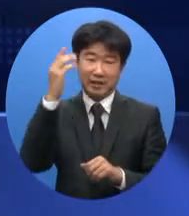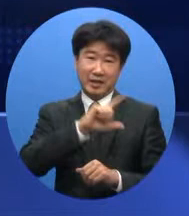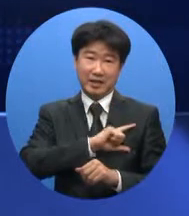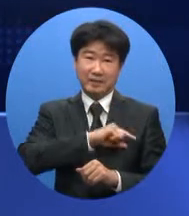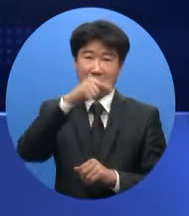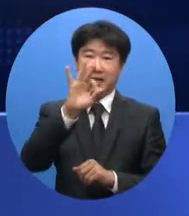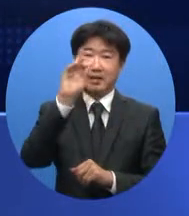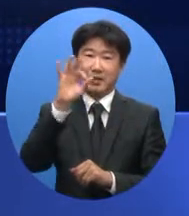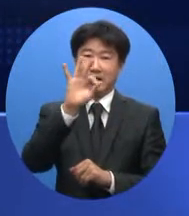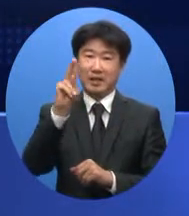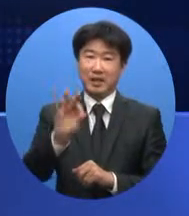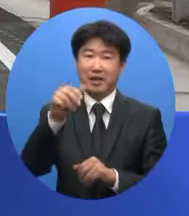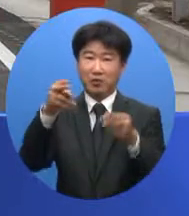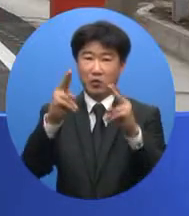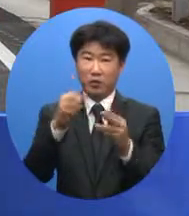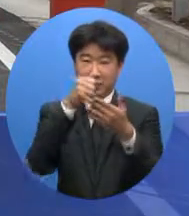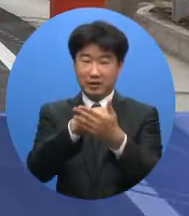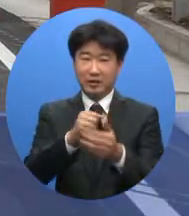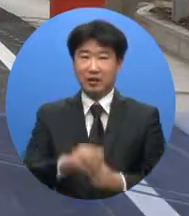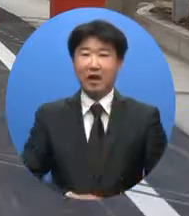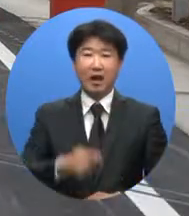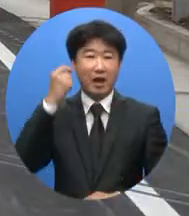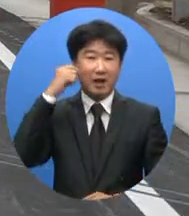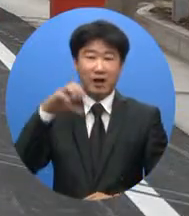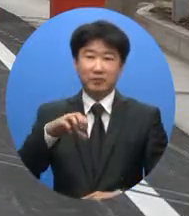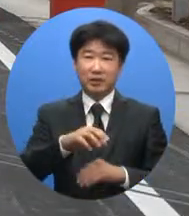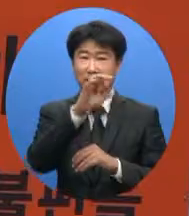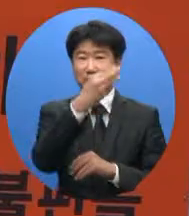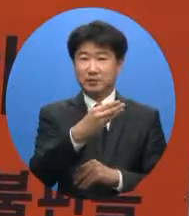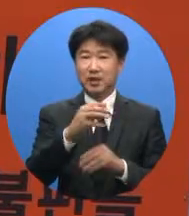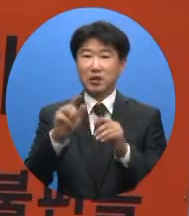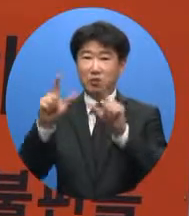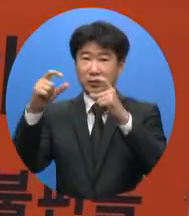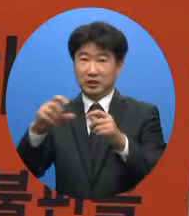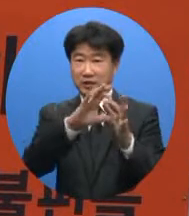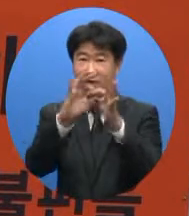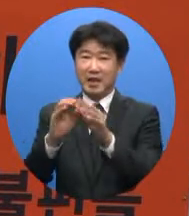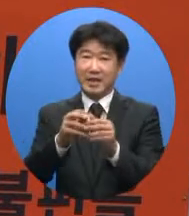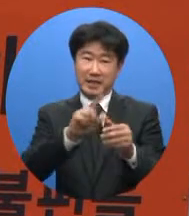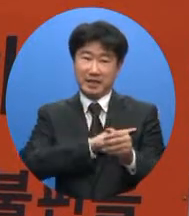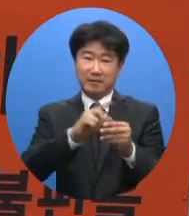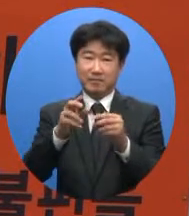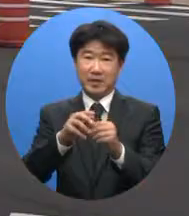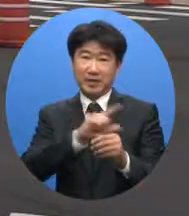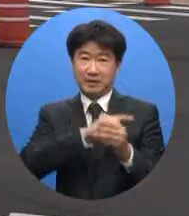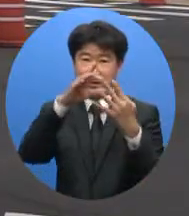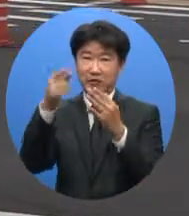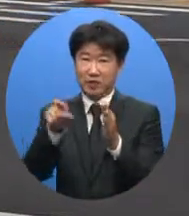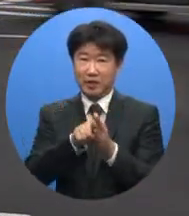강양교로 정해졌습니다. 합천군은 합천읍과 동부 지역을 연결하는 교량 명칭 선정을 위해